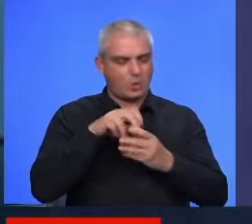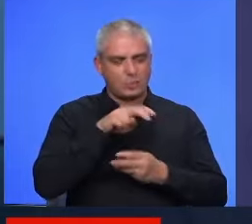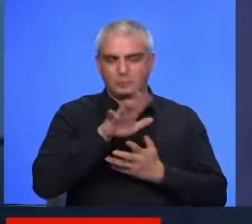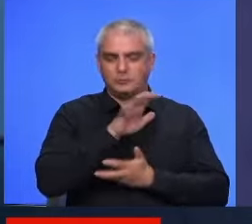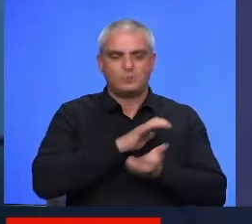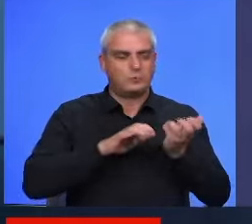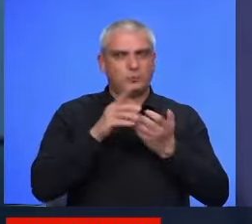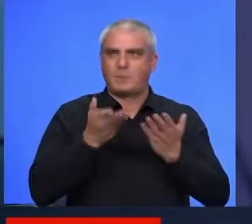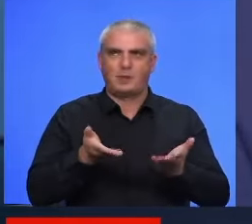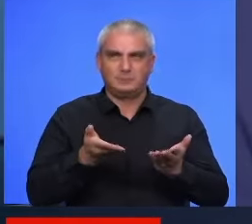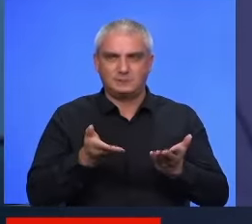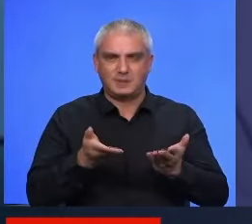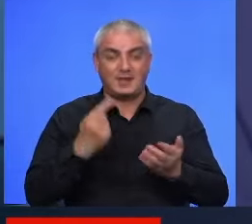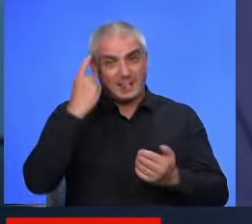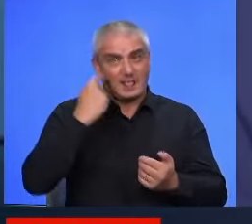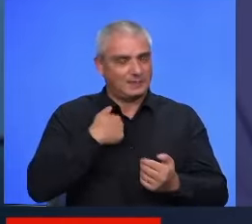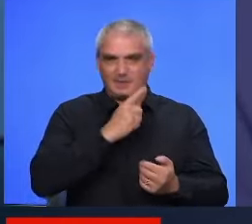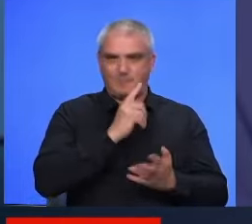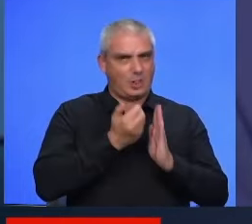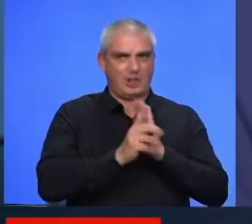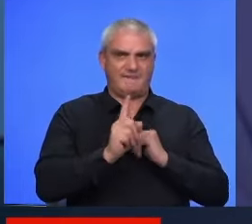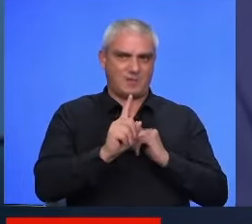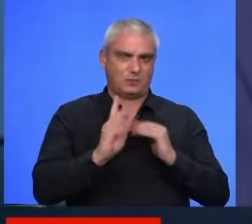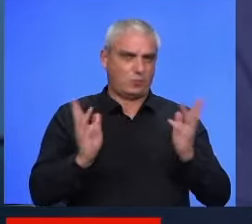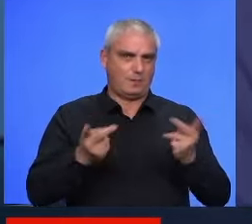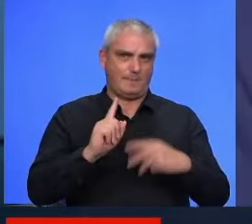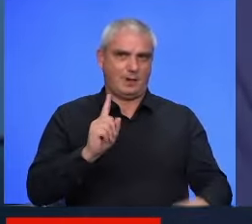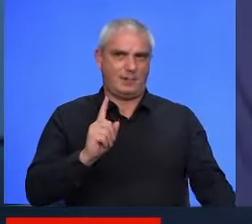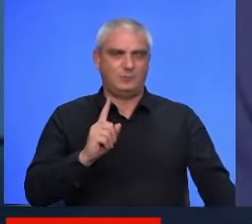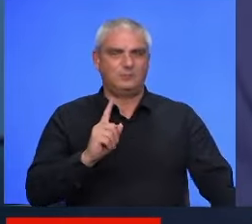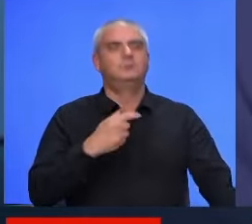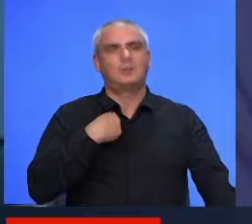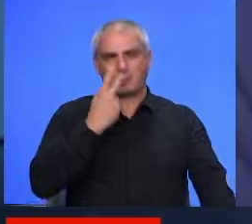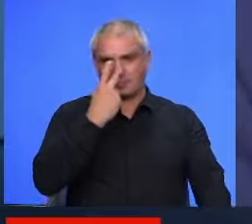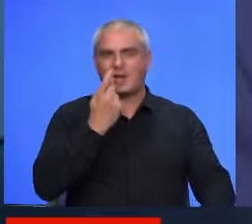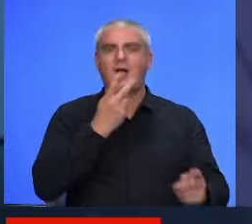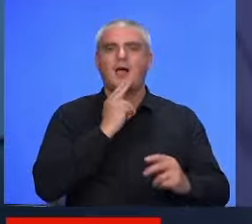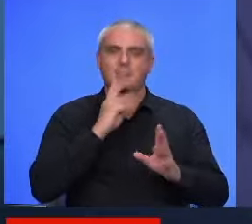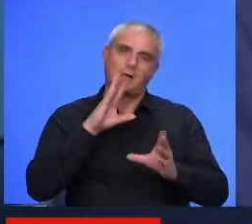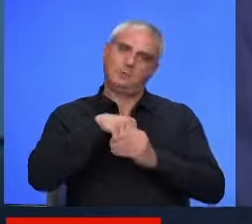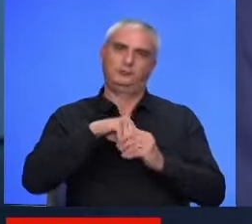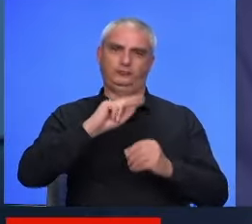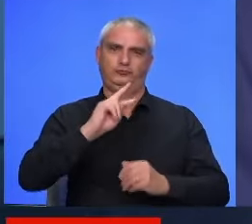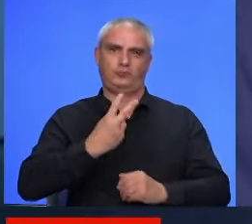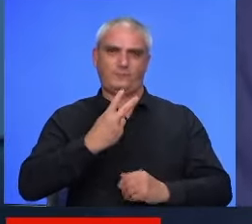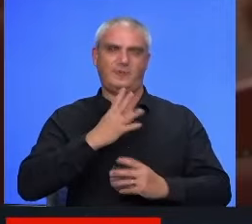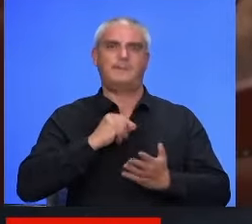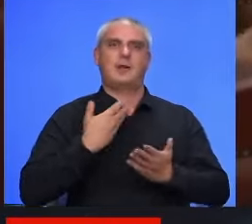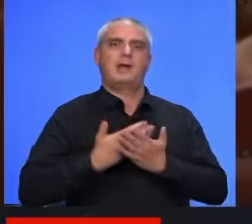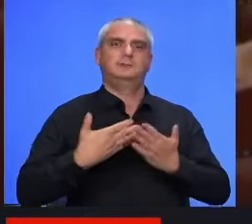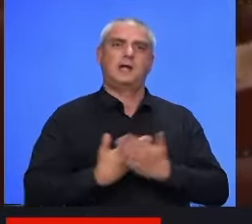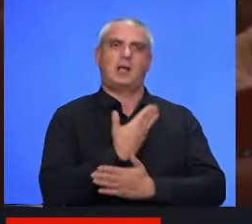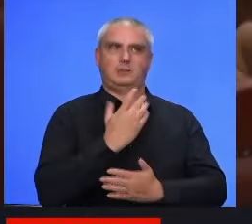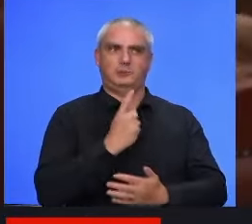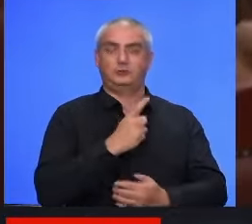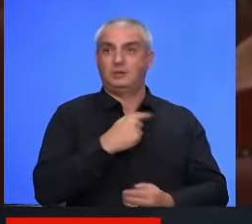מאוד סבוכה הזו, לדעתי הם גם לא יוותרו עליה בכל כך בקלות, ואנחנו נראה את הקטרים שוב בזירה הזו, עם הצעה חדשה.